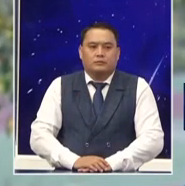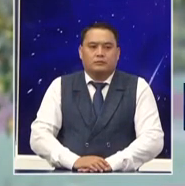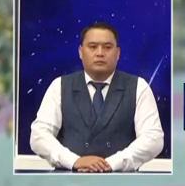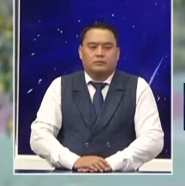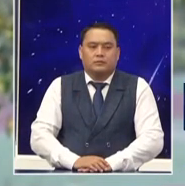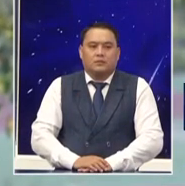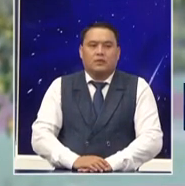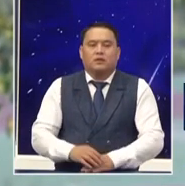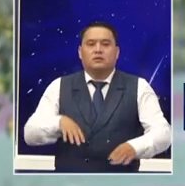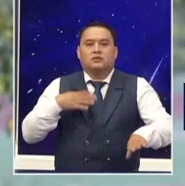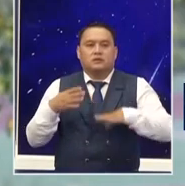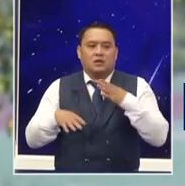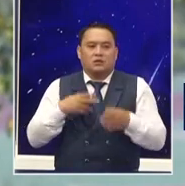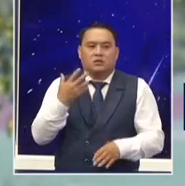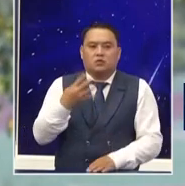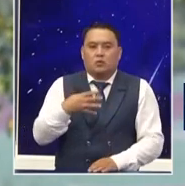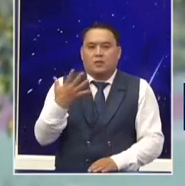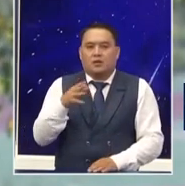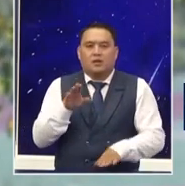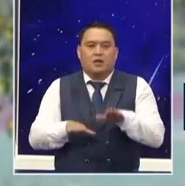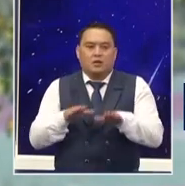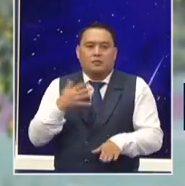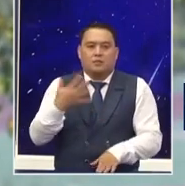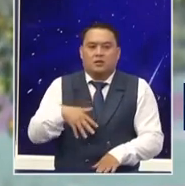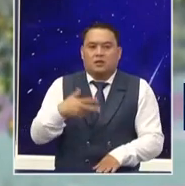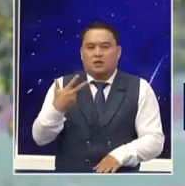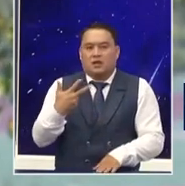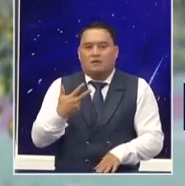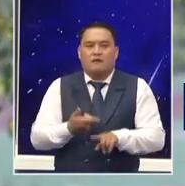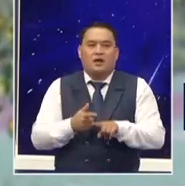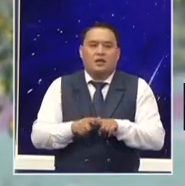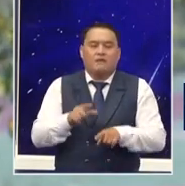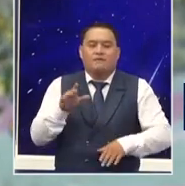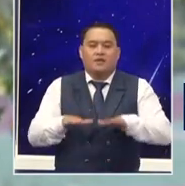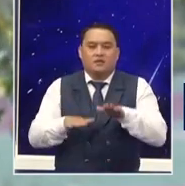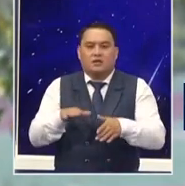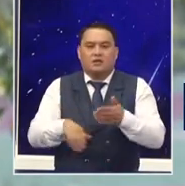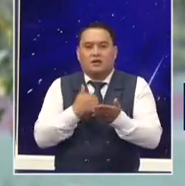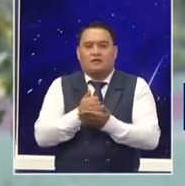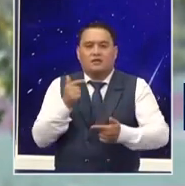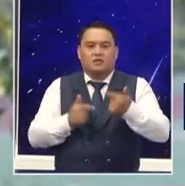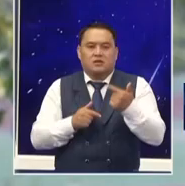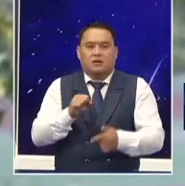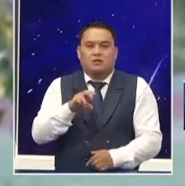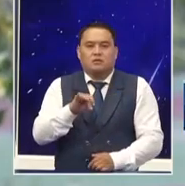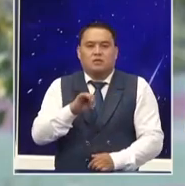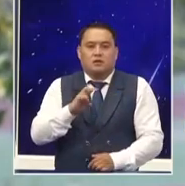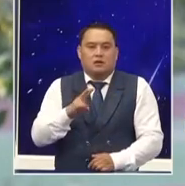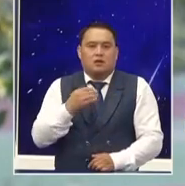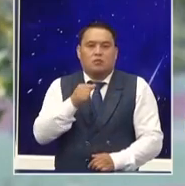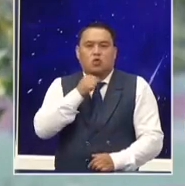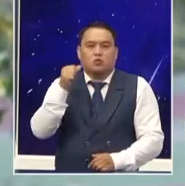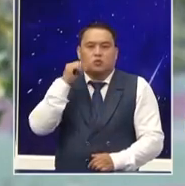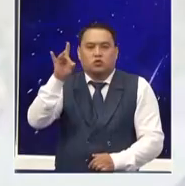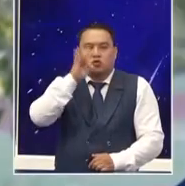На последних стартах я весил 45 килограммов, сейчас уже 53. В этой весовой категории мой главный соперник Аслан Искендиров. В прошлом году он